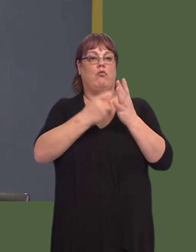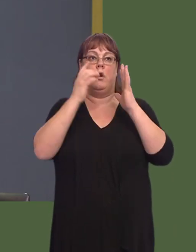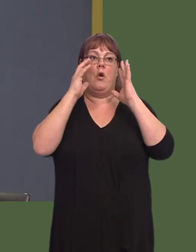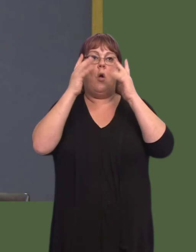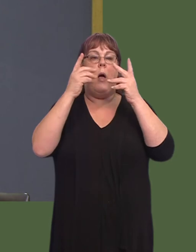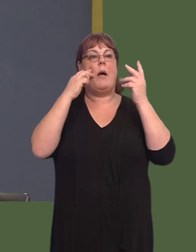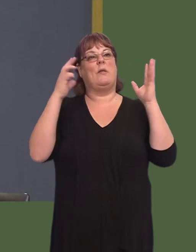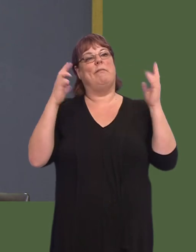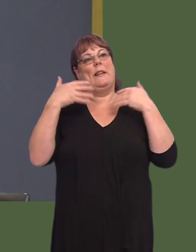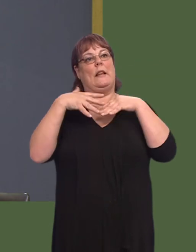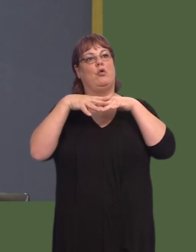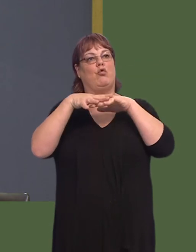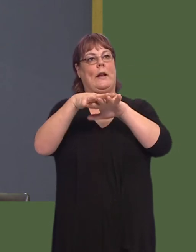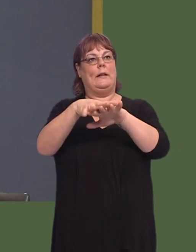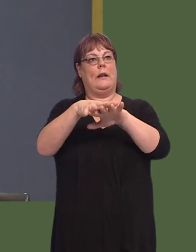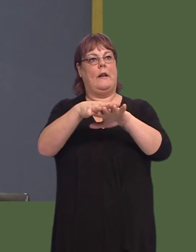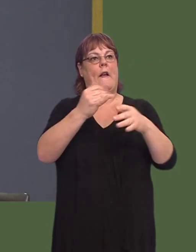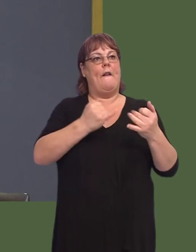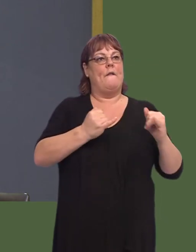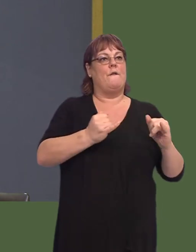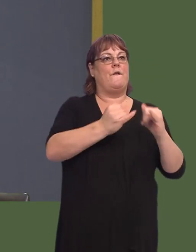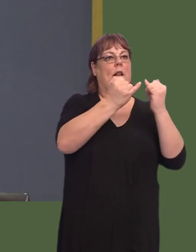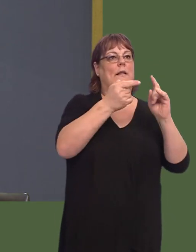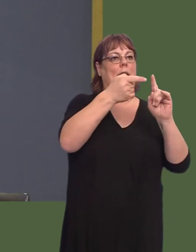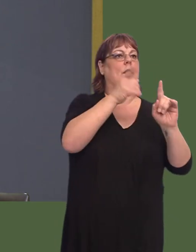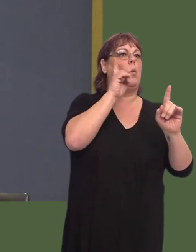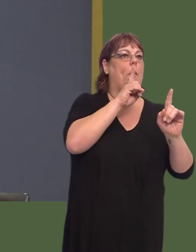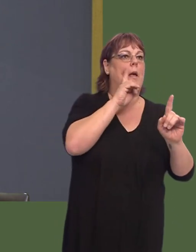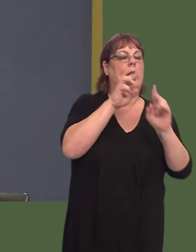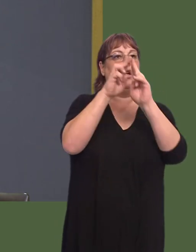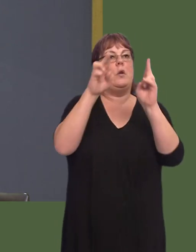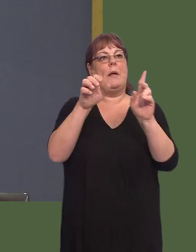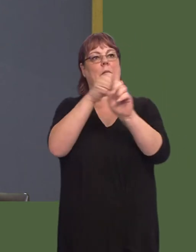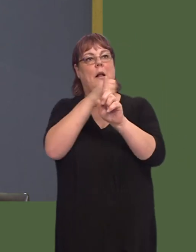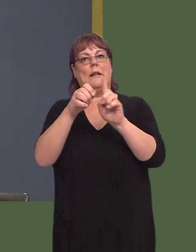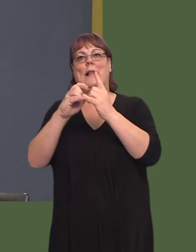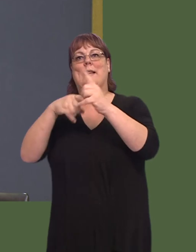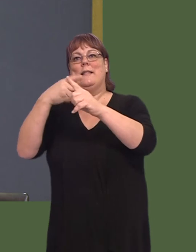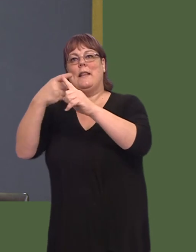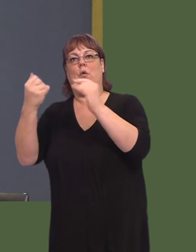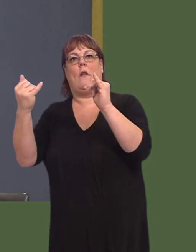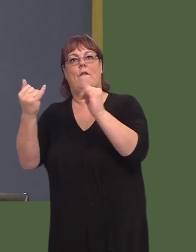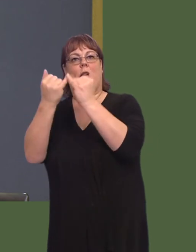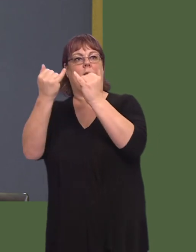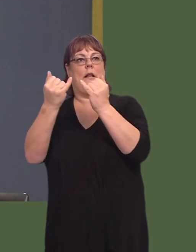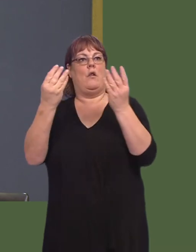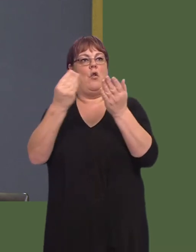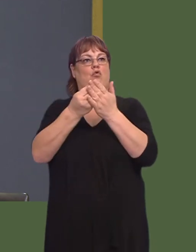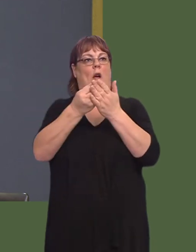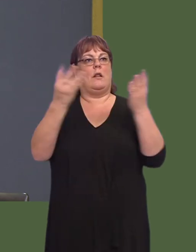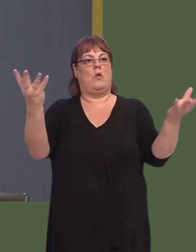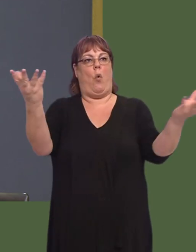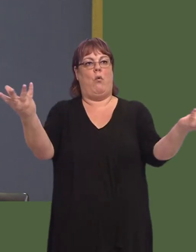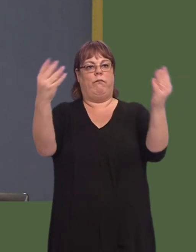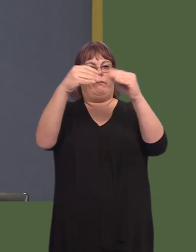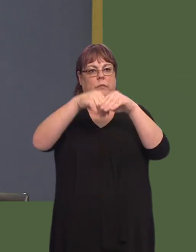integreiddio grant gwasanaethau trais yn erbyn merched, cam drin domestig a thrais rhywiol i mewn i un grant cyfansawdd. Mae